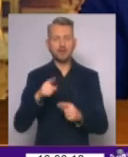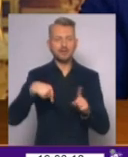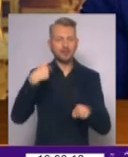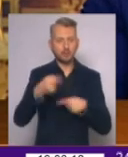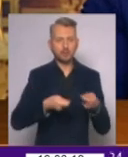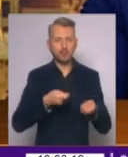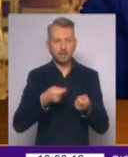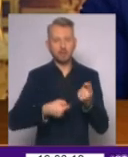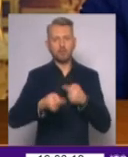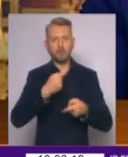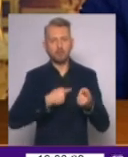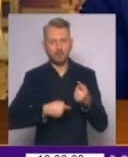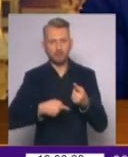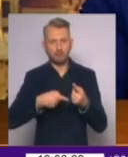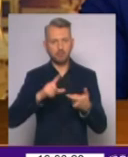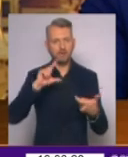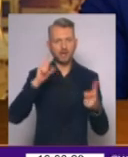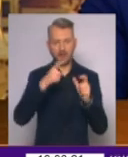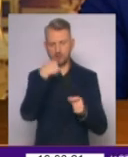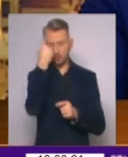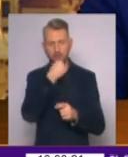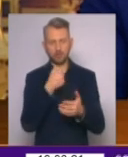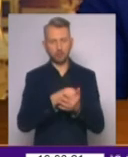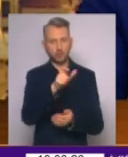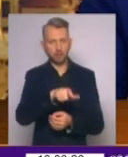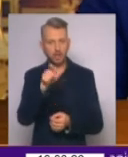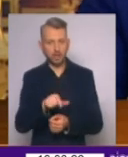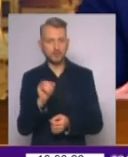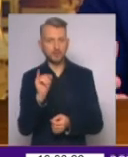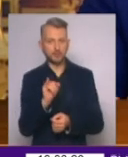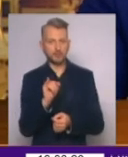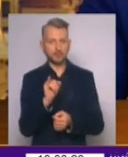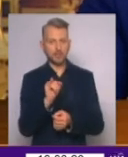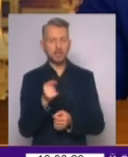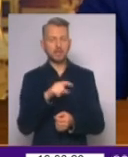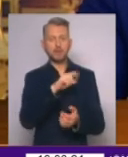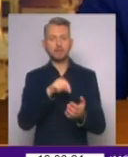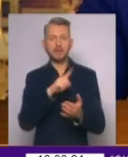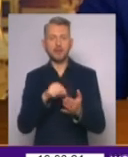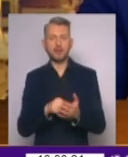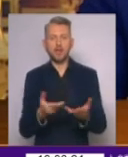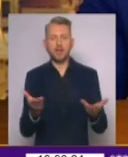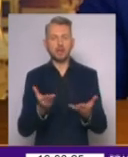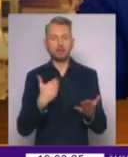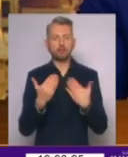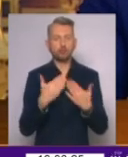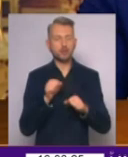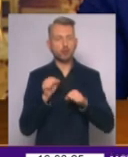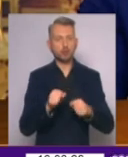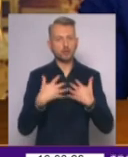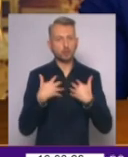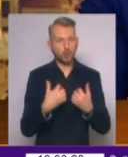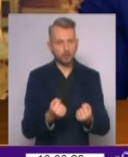влада повернеться обличчям до людей, і ті питання, які саме стосуються охорони